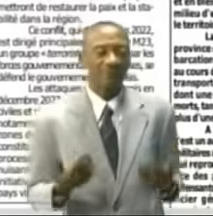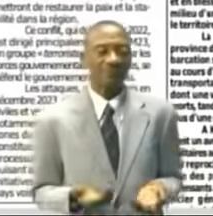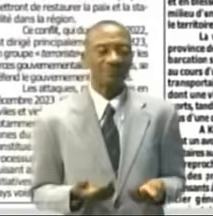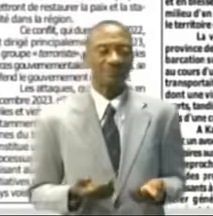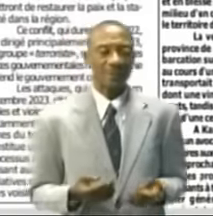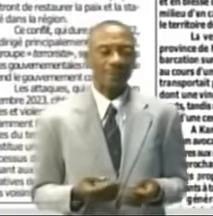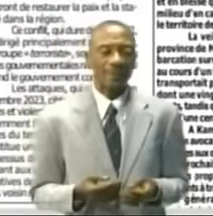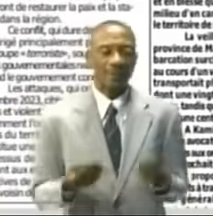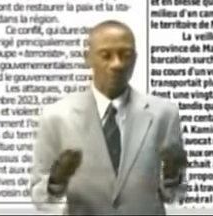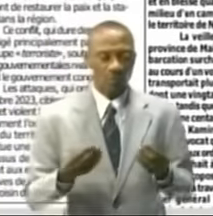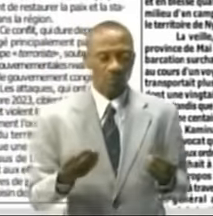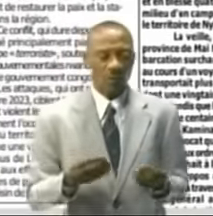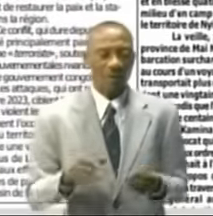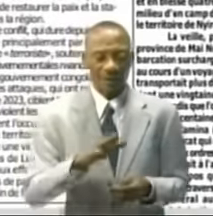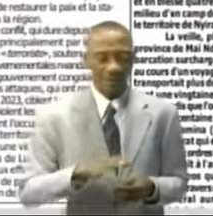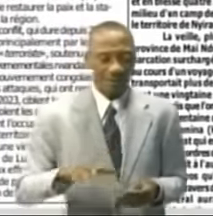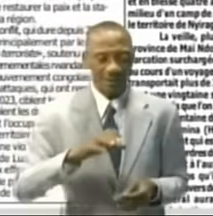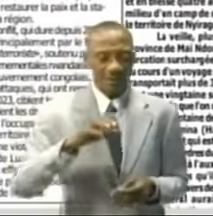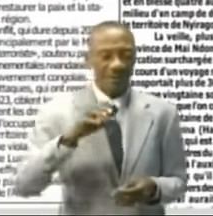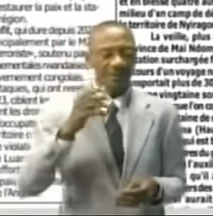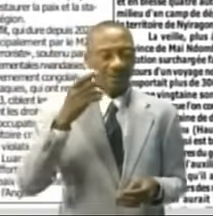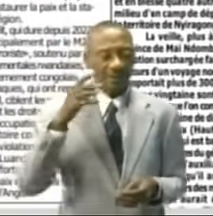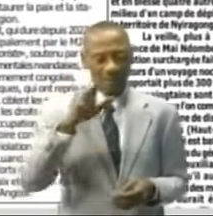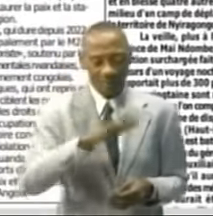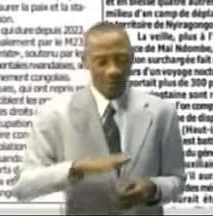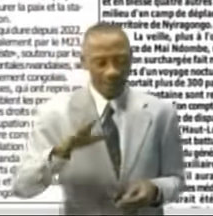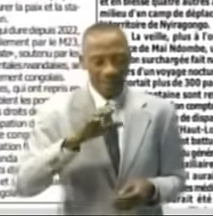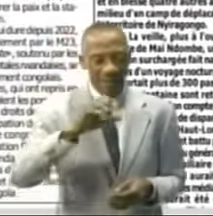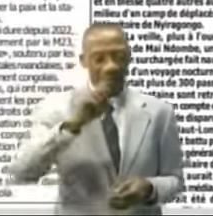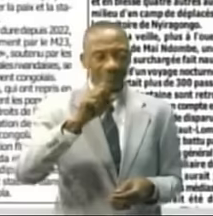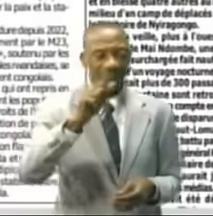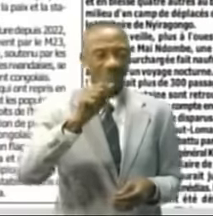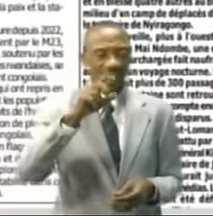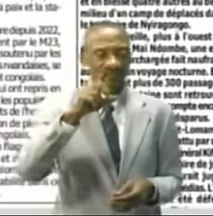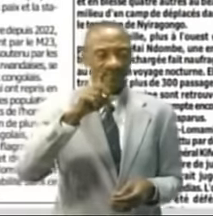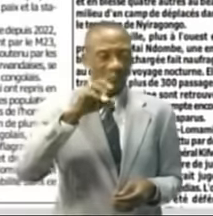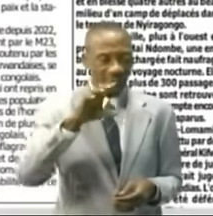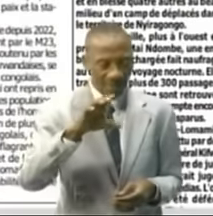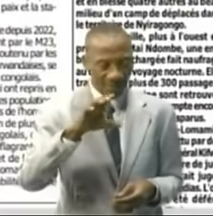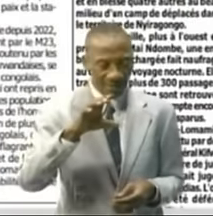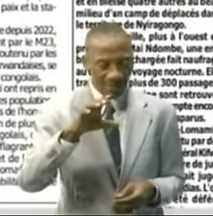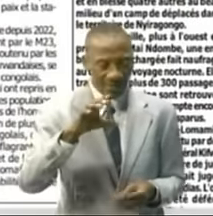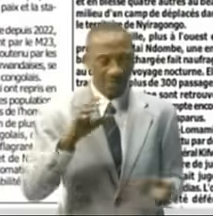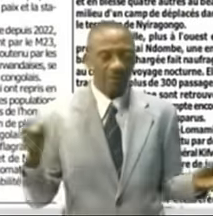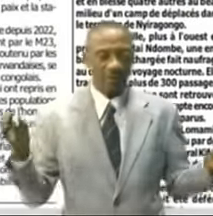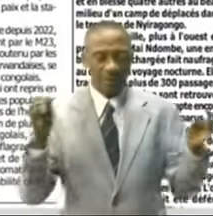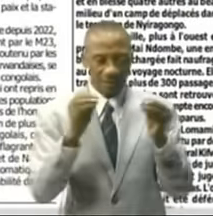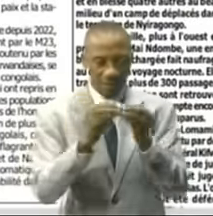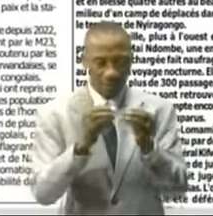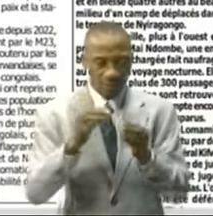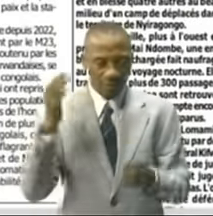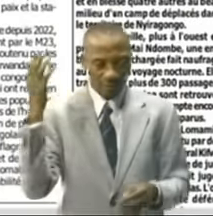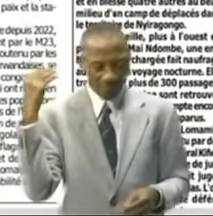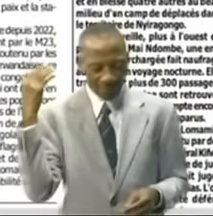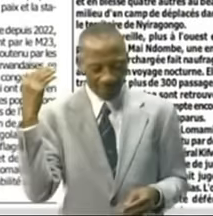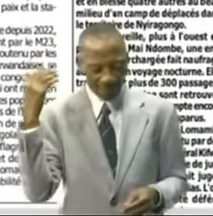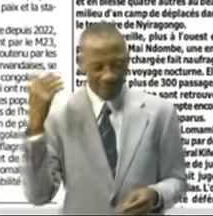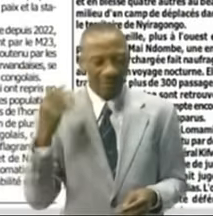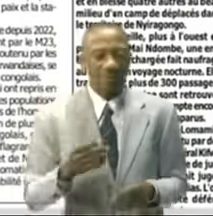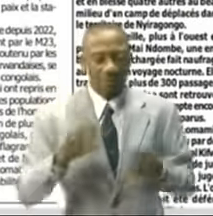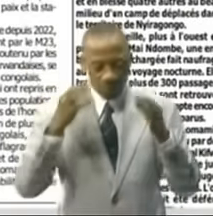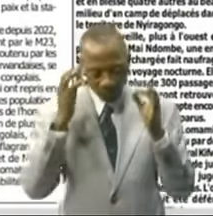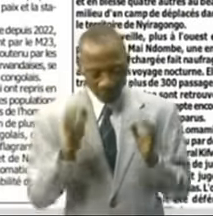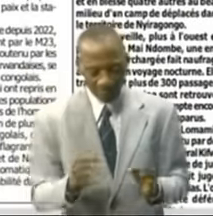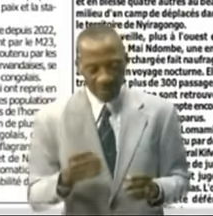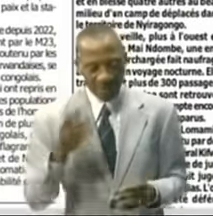réunion ministérielle qui s'est terminée jeudi à Luanda, une réunion d'experts aura lieu dans la capitale angolaise les